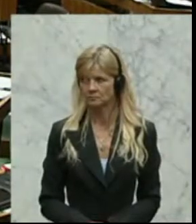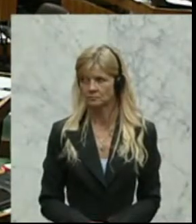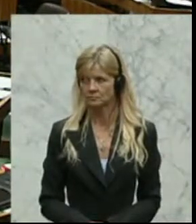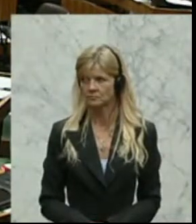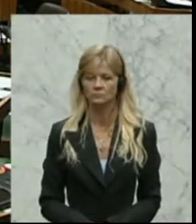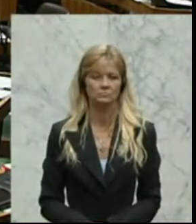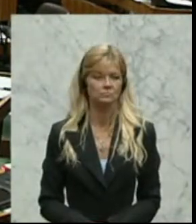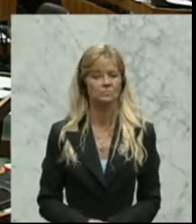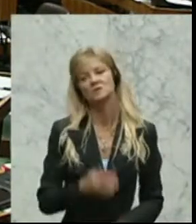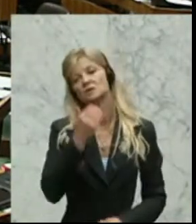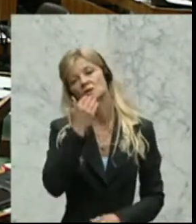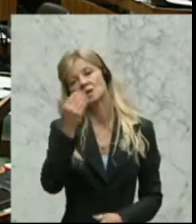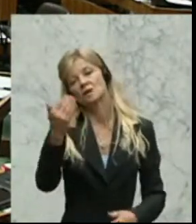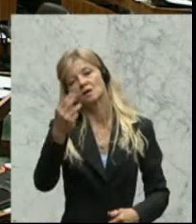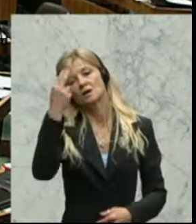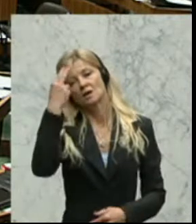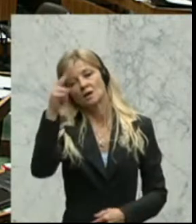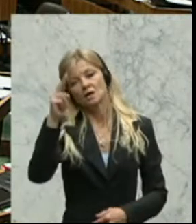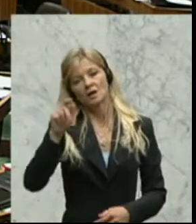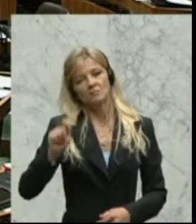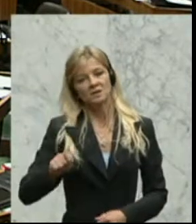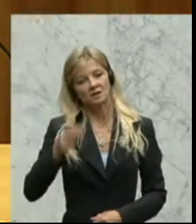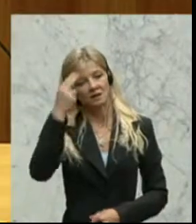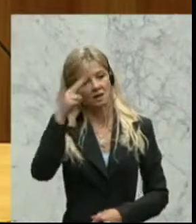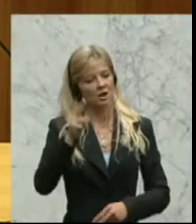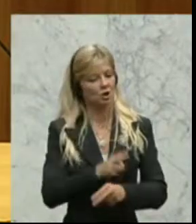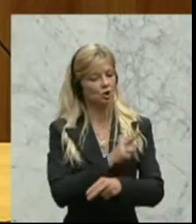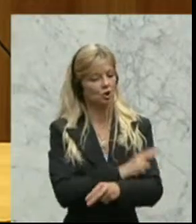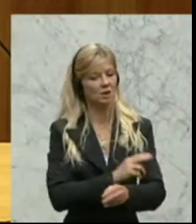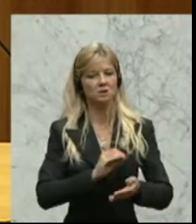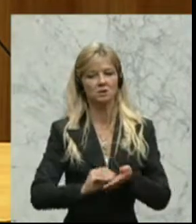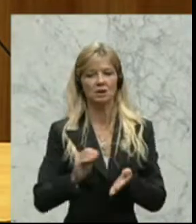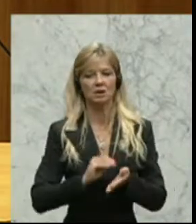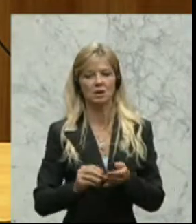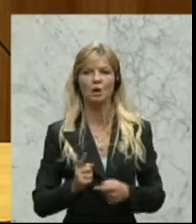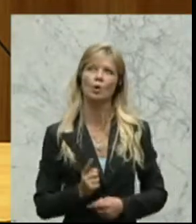Danke, Herr Präsident, Herr Staatssekretär, Hohes Haus.